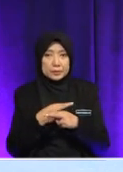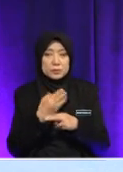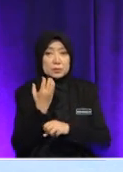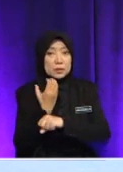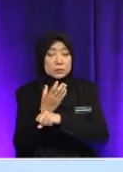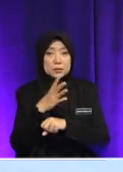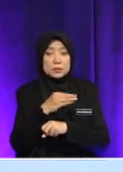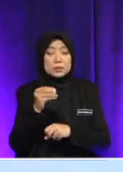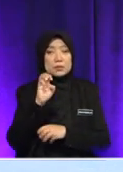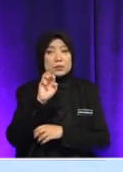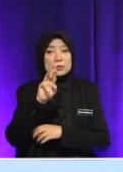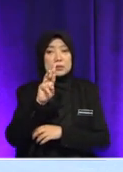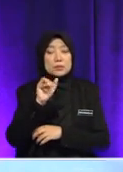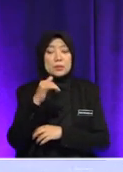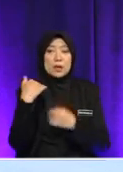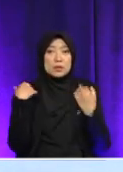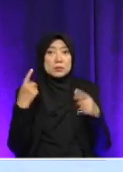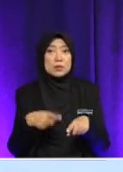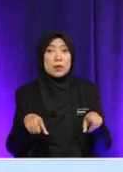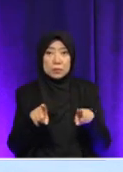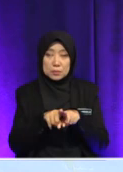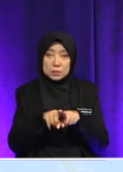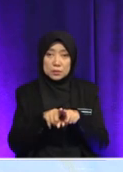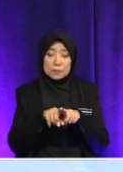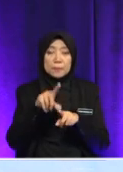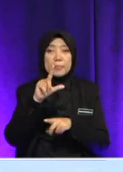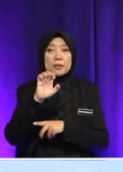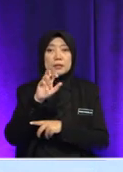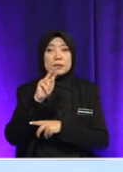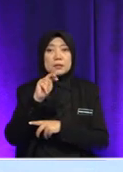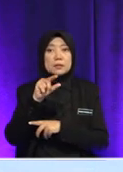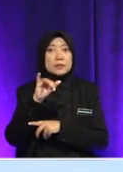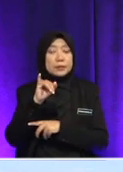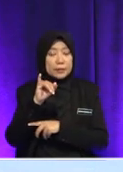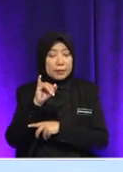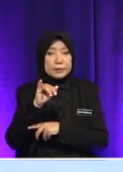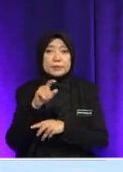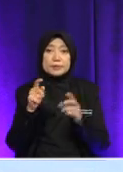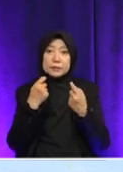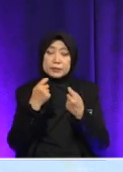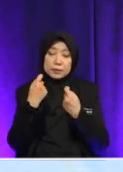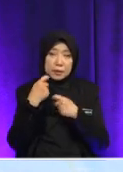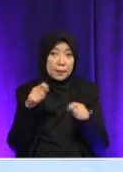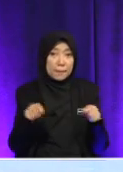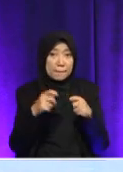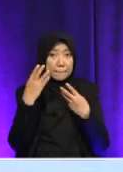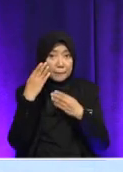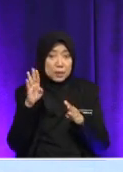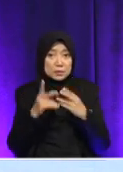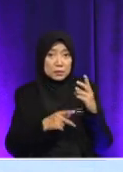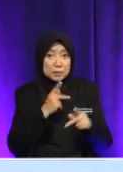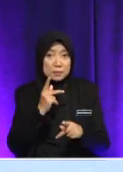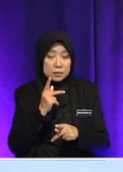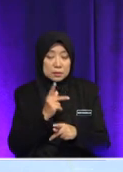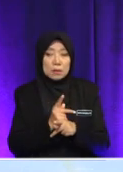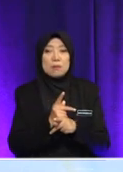ada juga persamaan sepertinya lengan terhadap tindak balas kimia dan juga keras dan rapuh dan